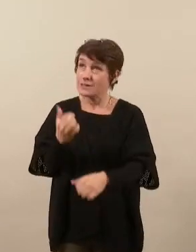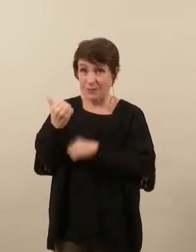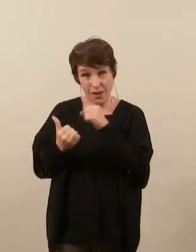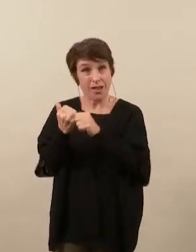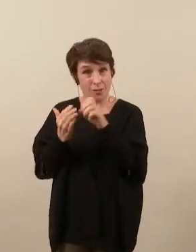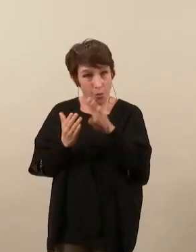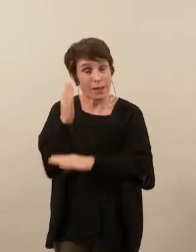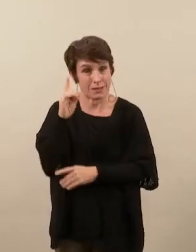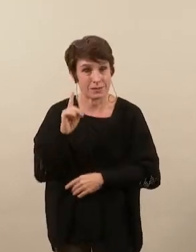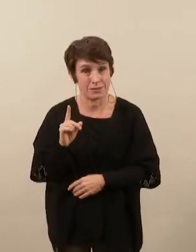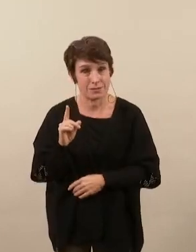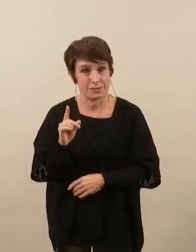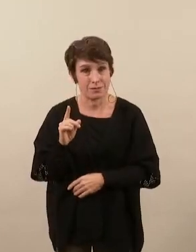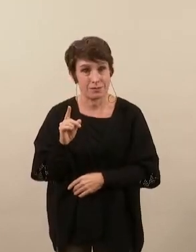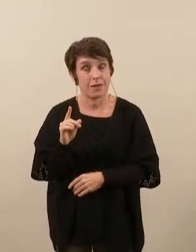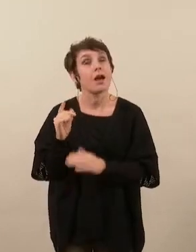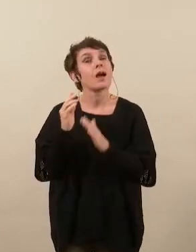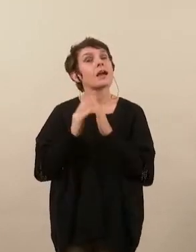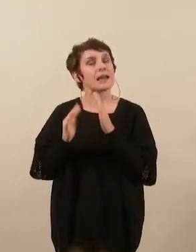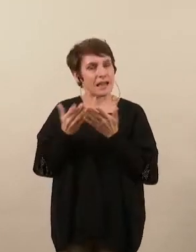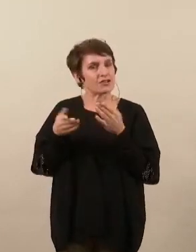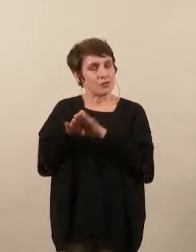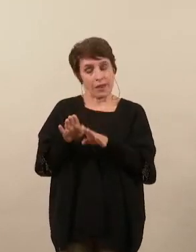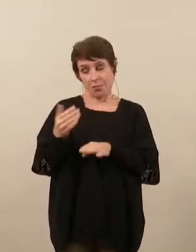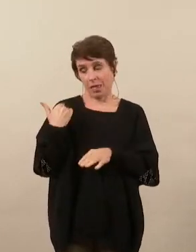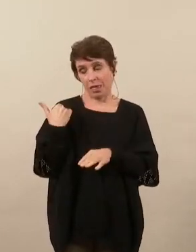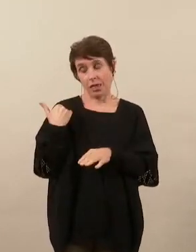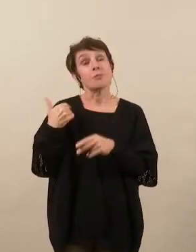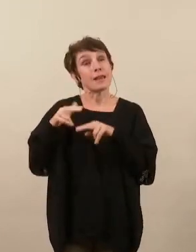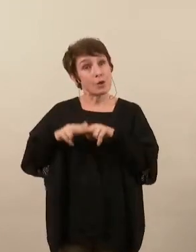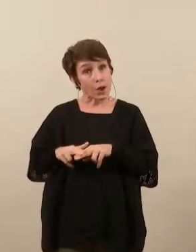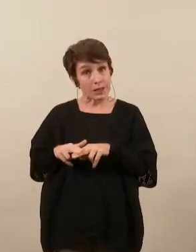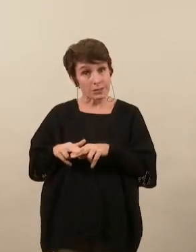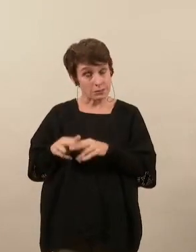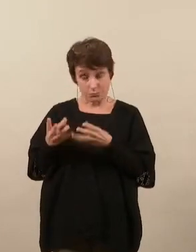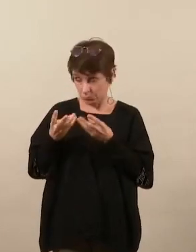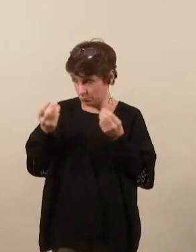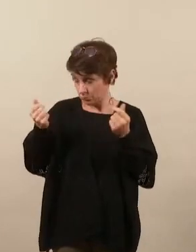d'1 an. Alors pas pour la crèche, c'est récent, mais en tout cas pour le reste.